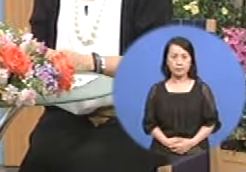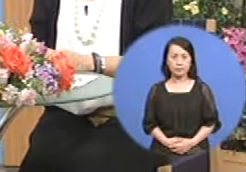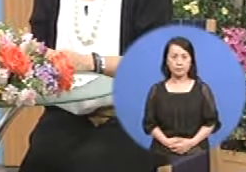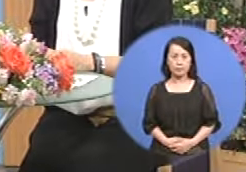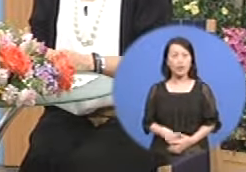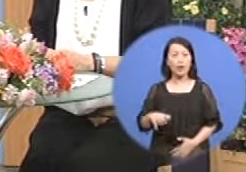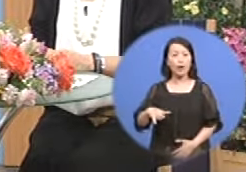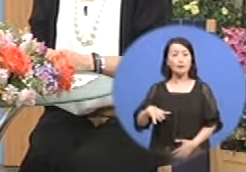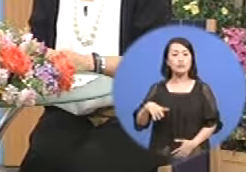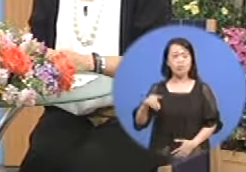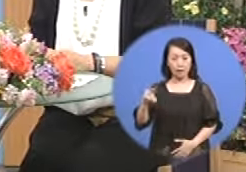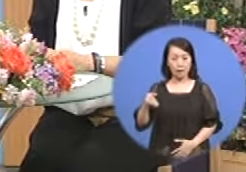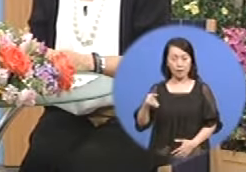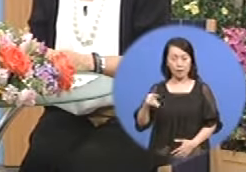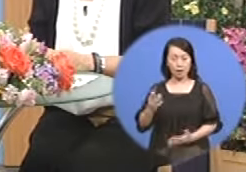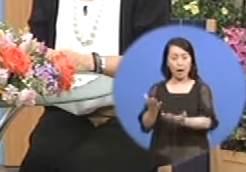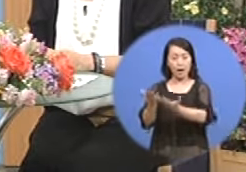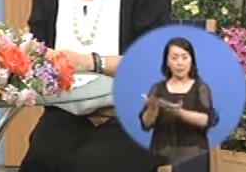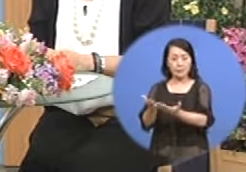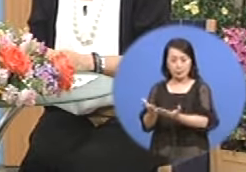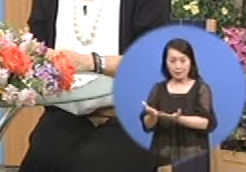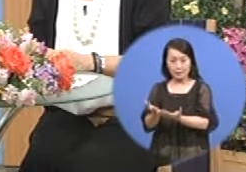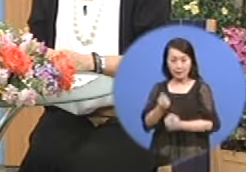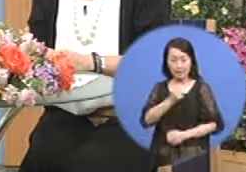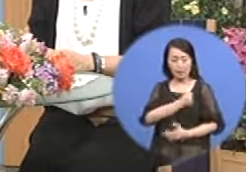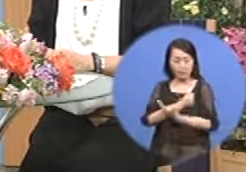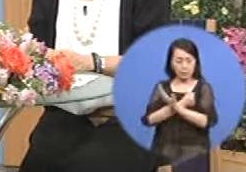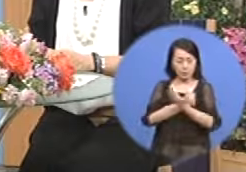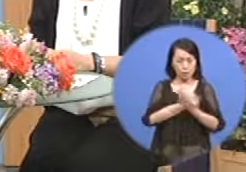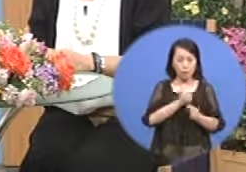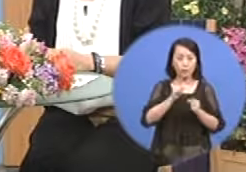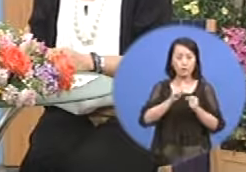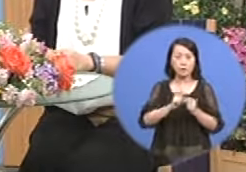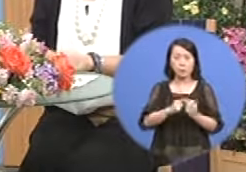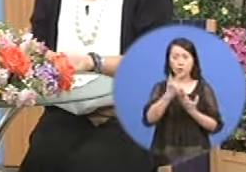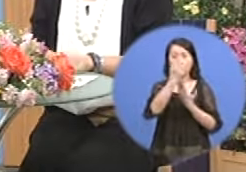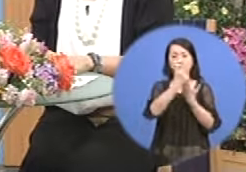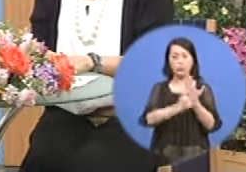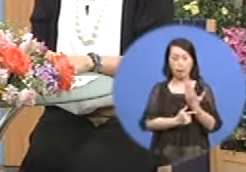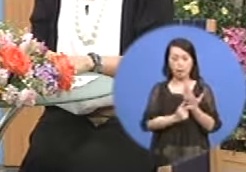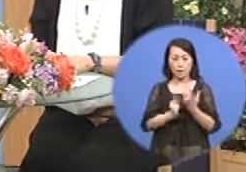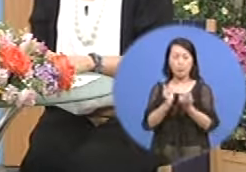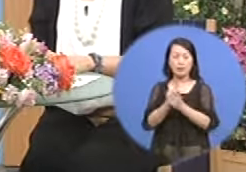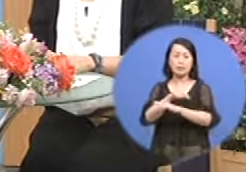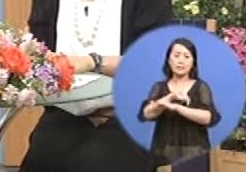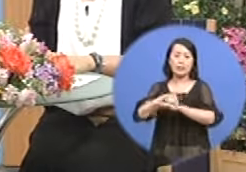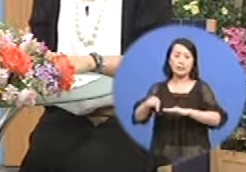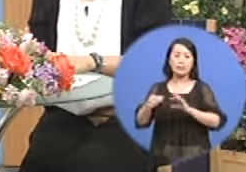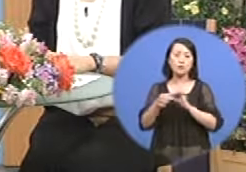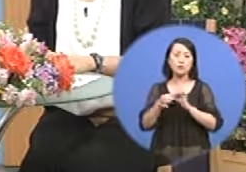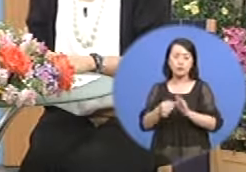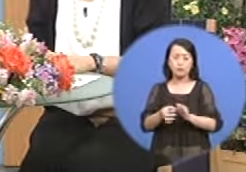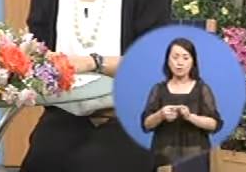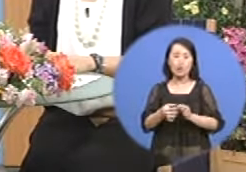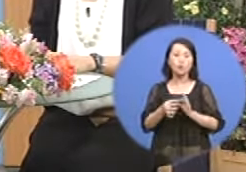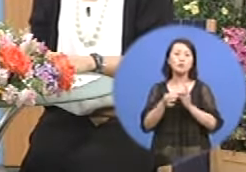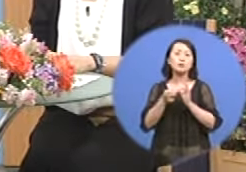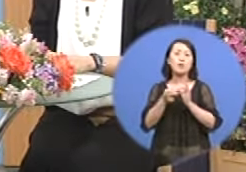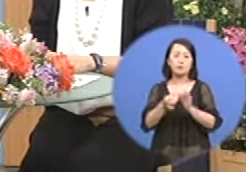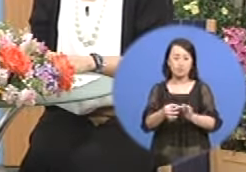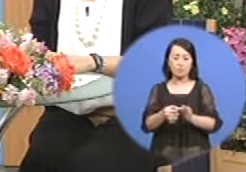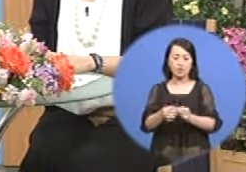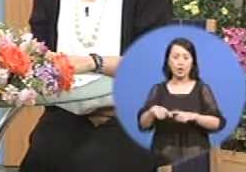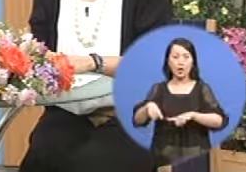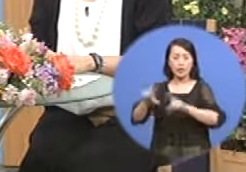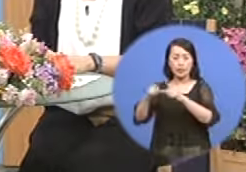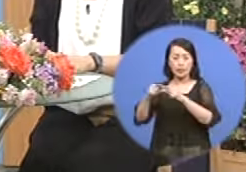21前半は地震から身を守るためにと題した地震対策についてお伝えします。 東日本